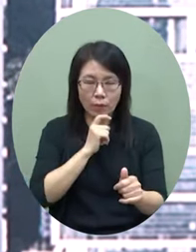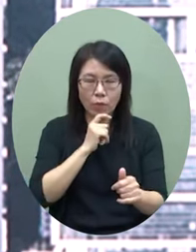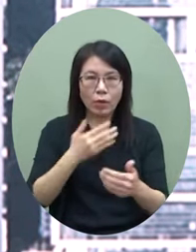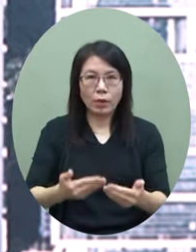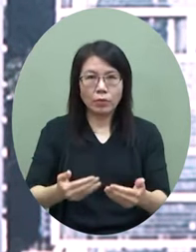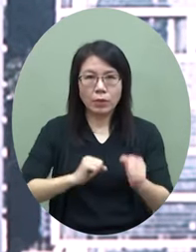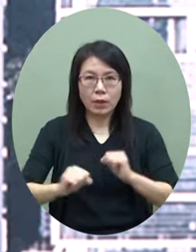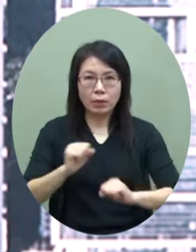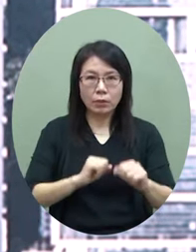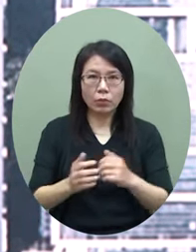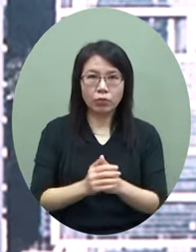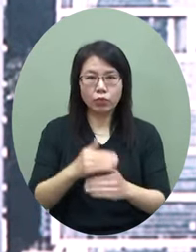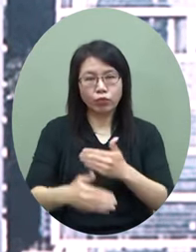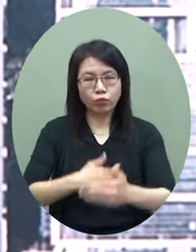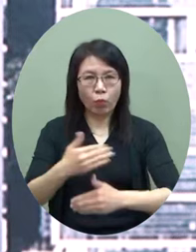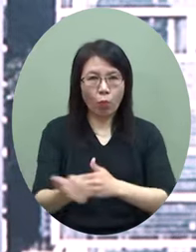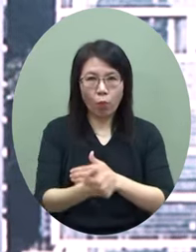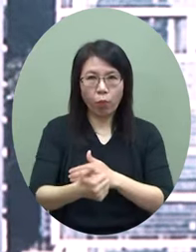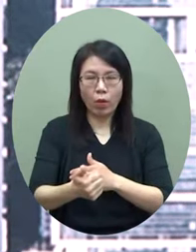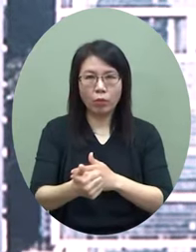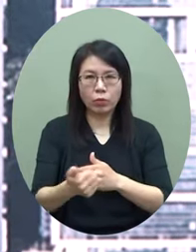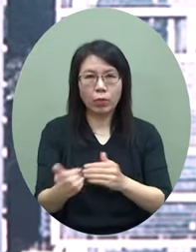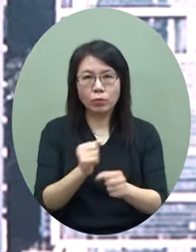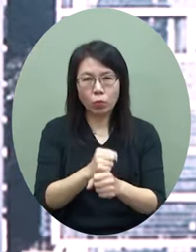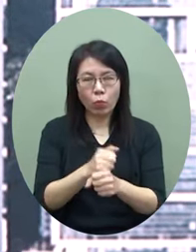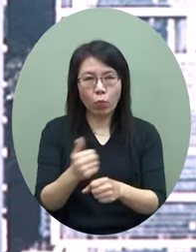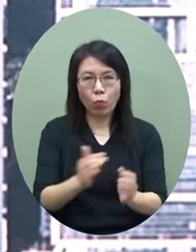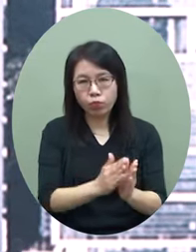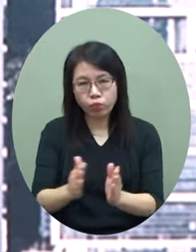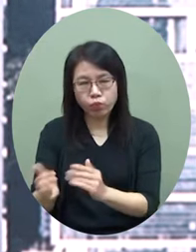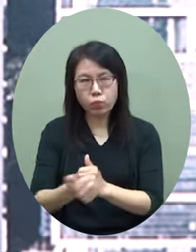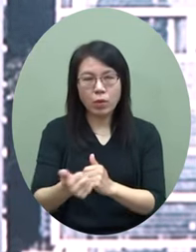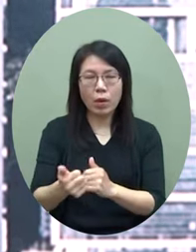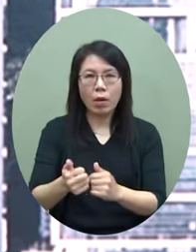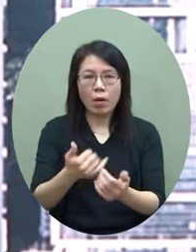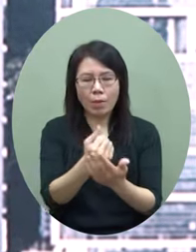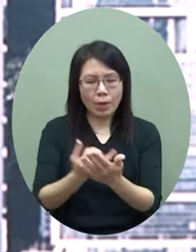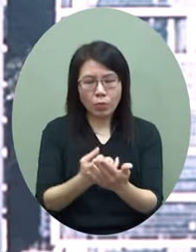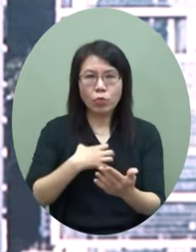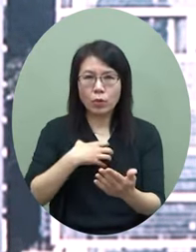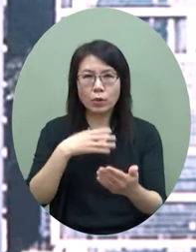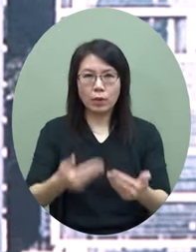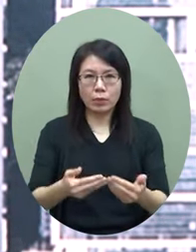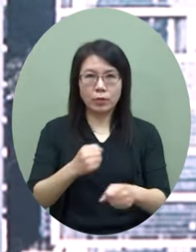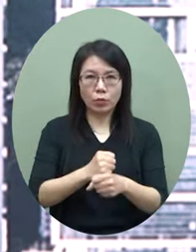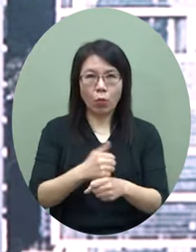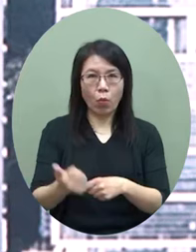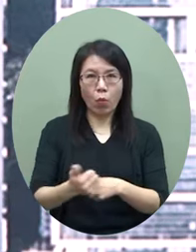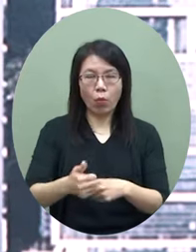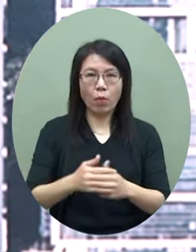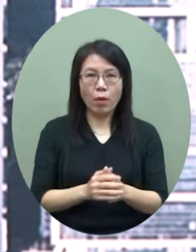來說可以說是順暢和有秩序我們的評估也覺得是有成效